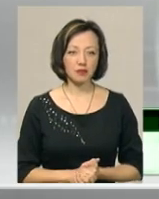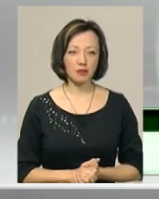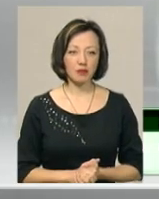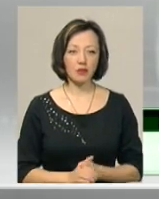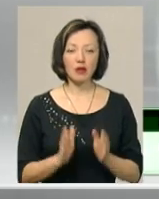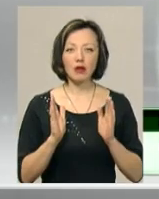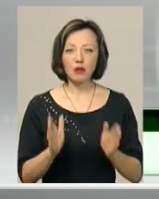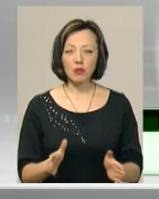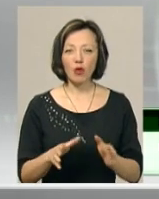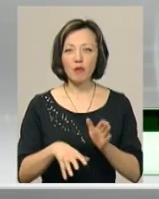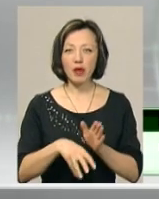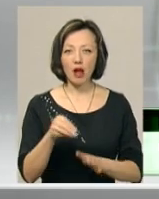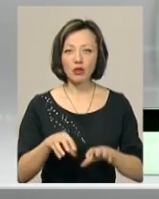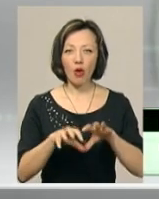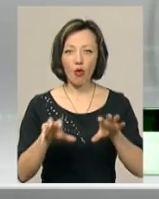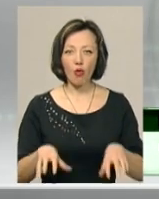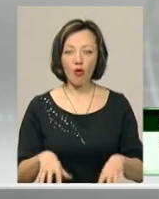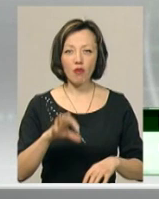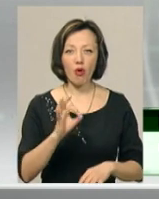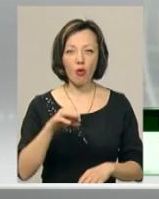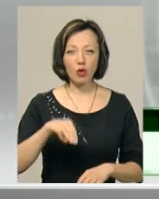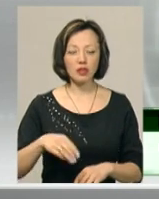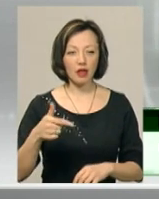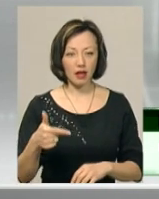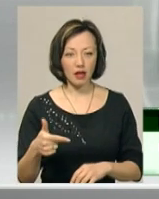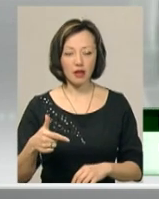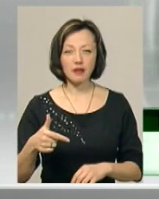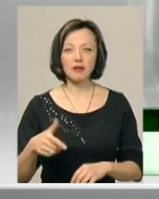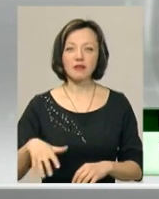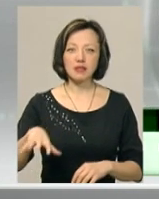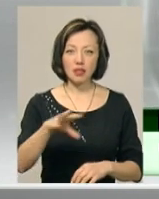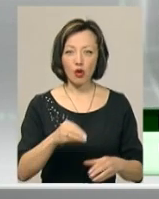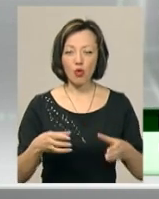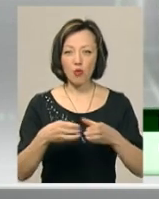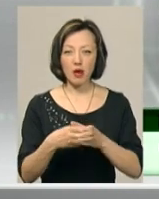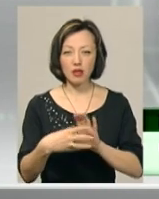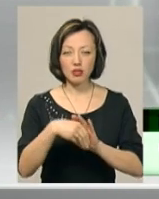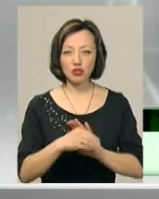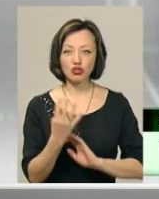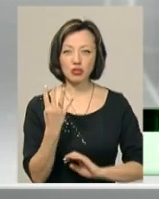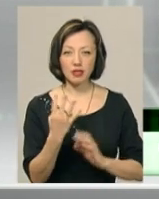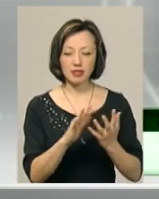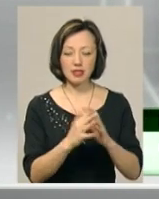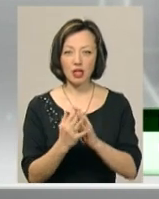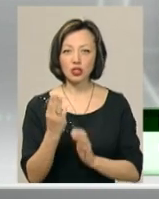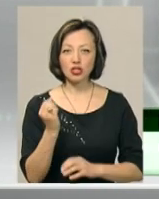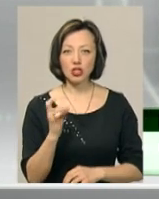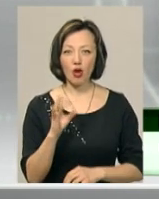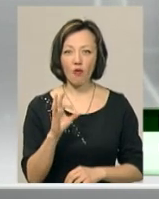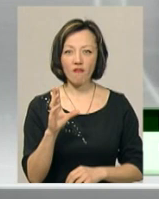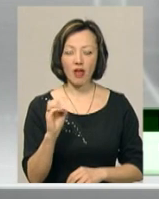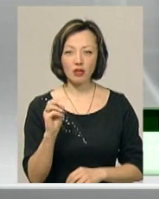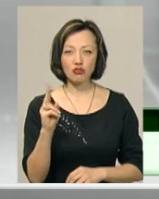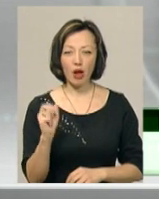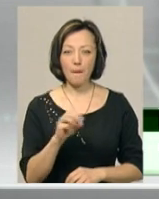Обиратимуть голову об'єднаної територіальної громади. До цієї громади війде 4 села – Шаровечка,